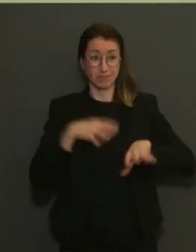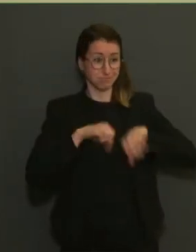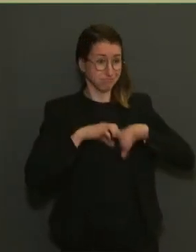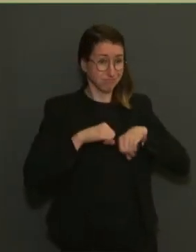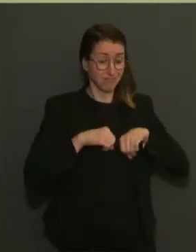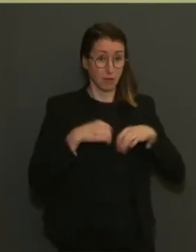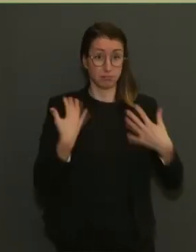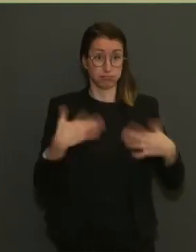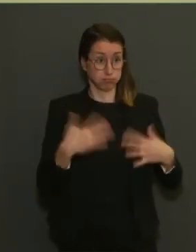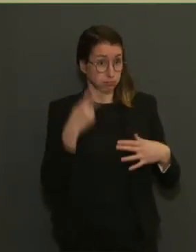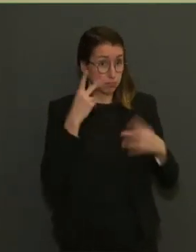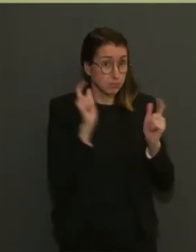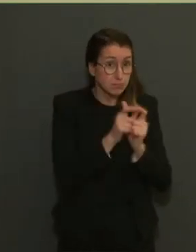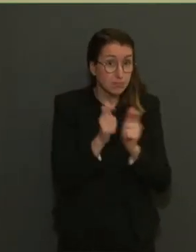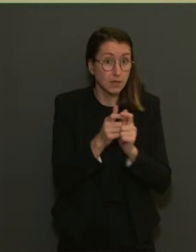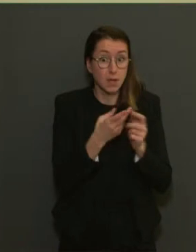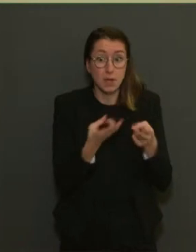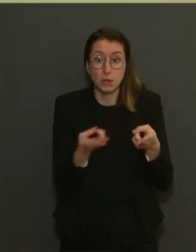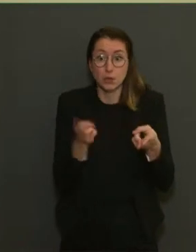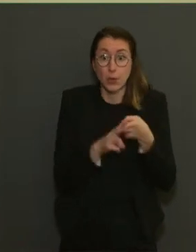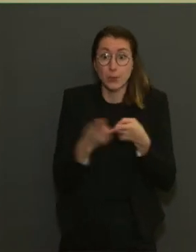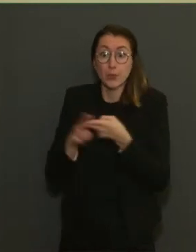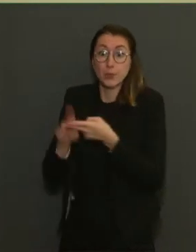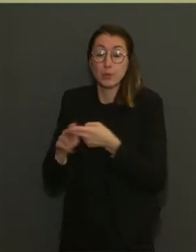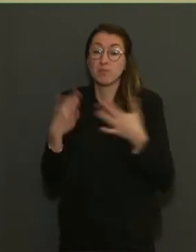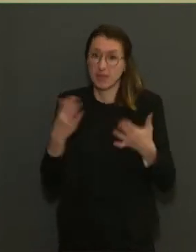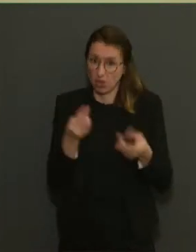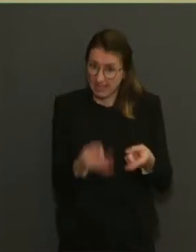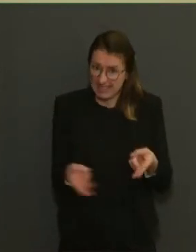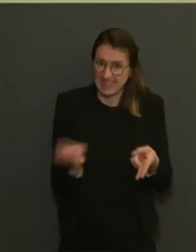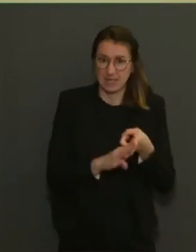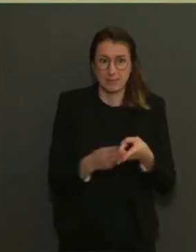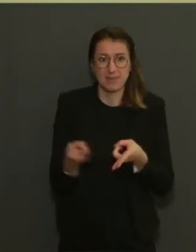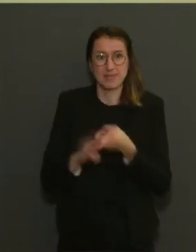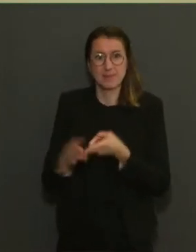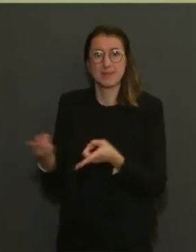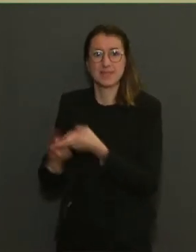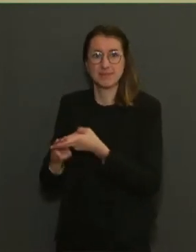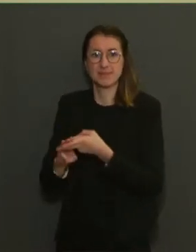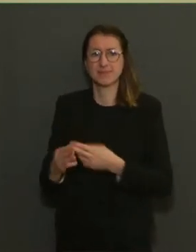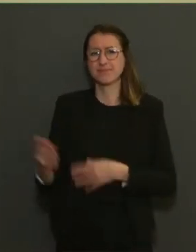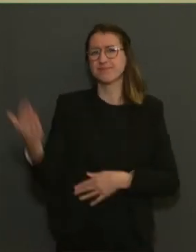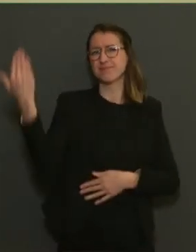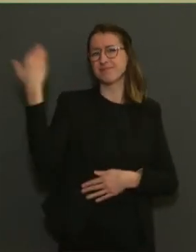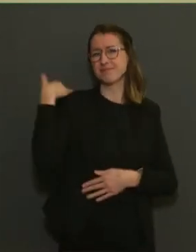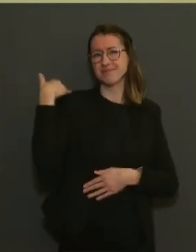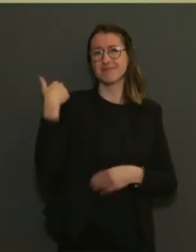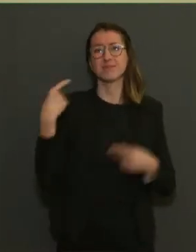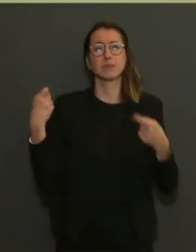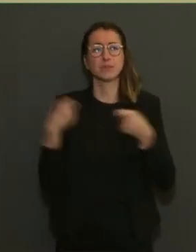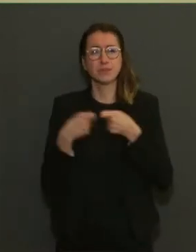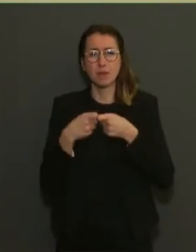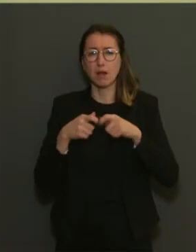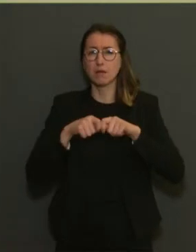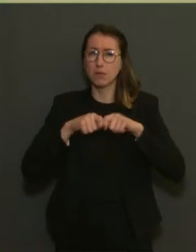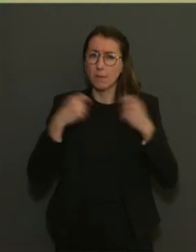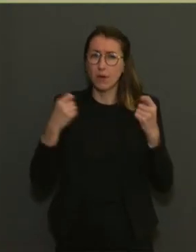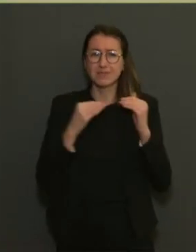précédente. L'accalmie que nous avions vue à Bruxelles la semaine d'avant ne s'est donc pas malheureusement